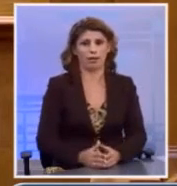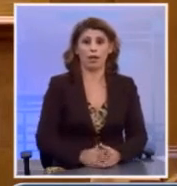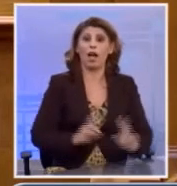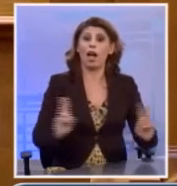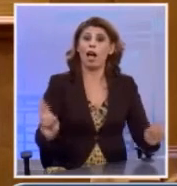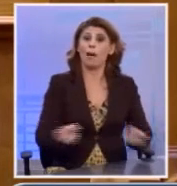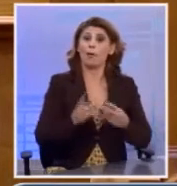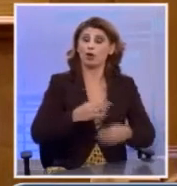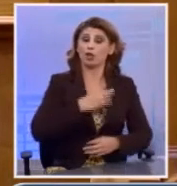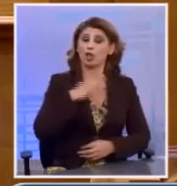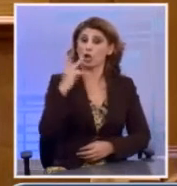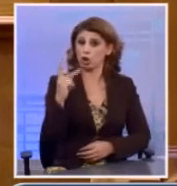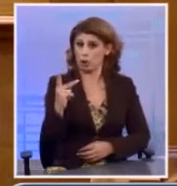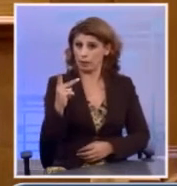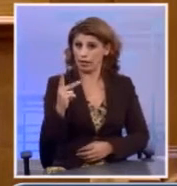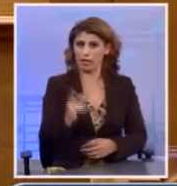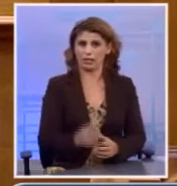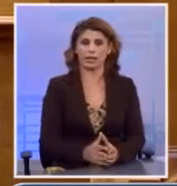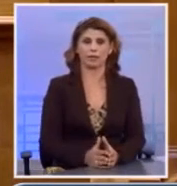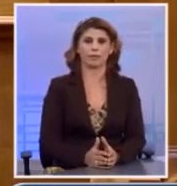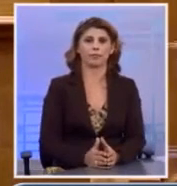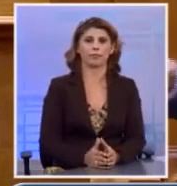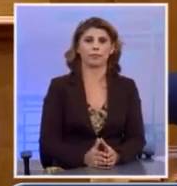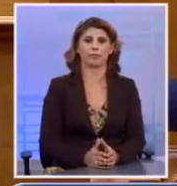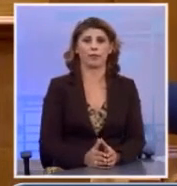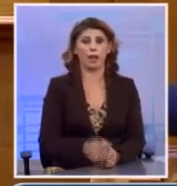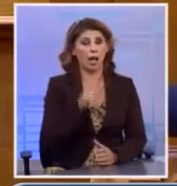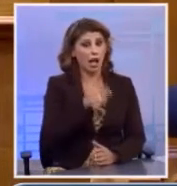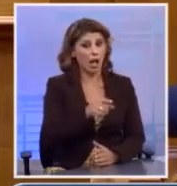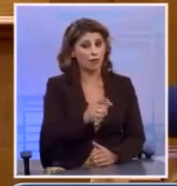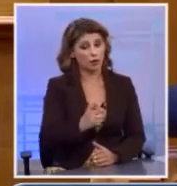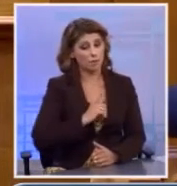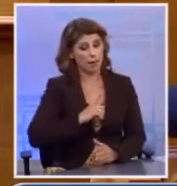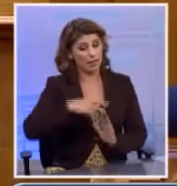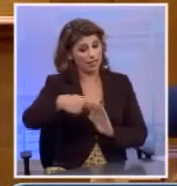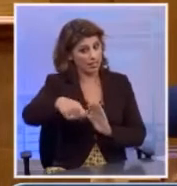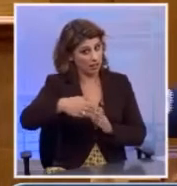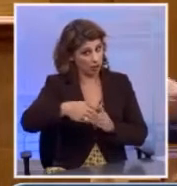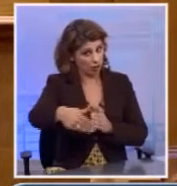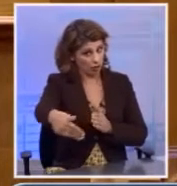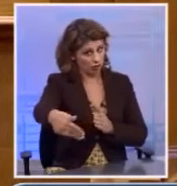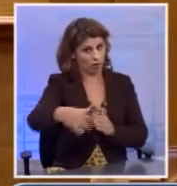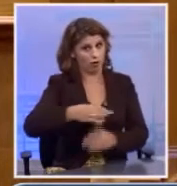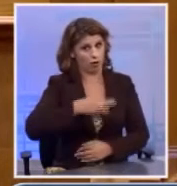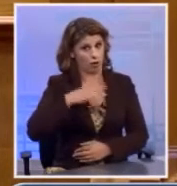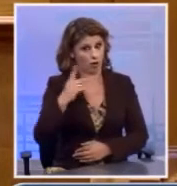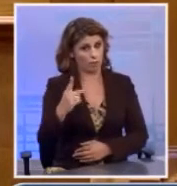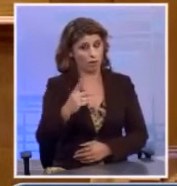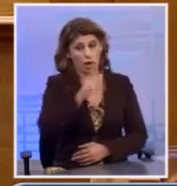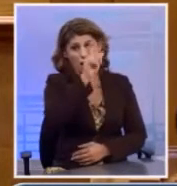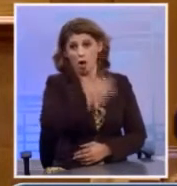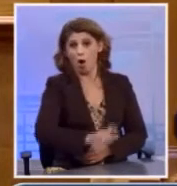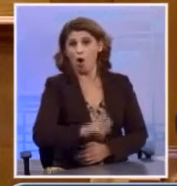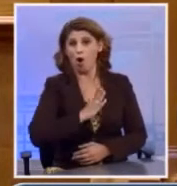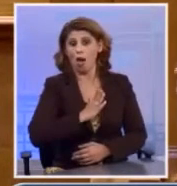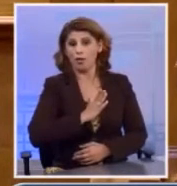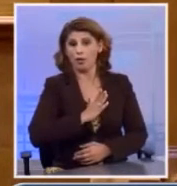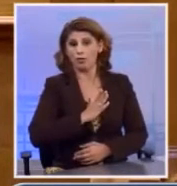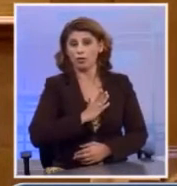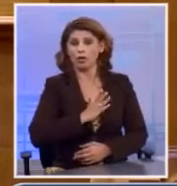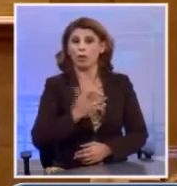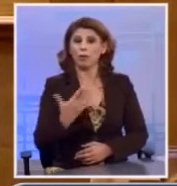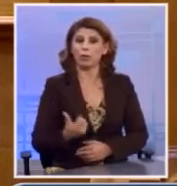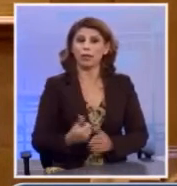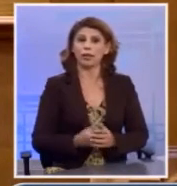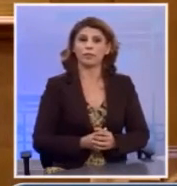Αποκάλυψε λοιπόν ο κύριος Κοντομινάς, ο υπόδικος κύριος Κοντομινάς, Ο άνθρωπος που